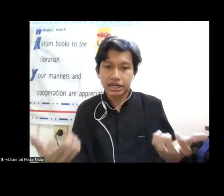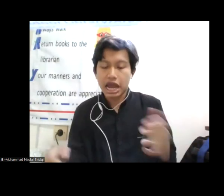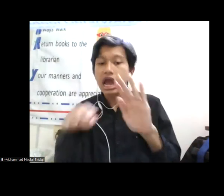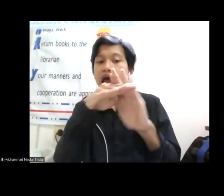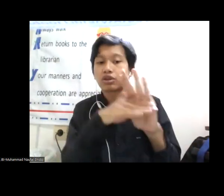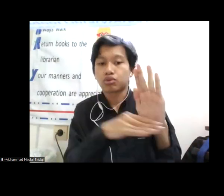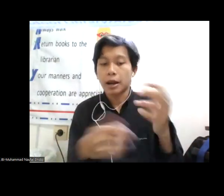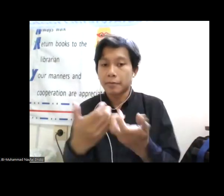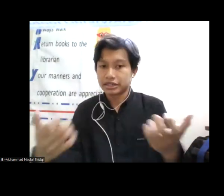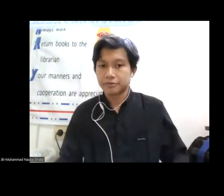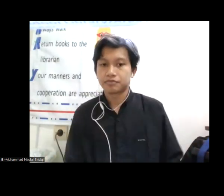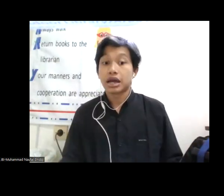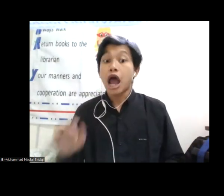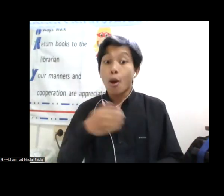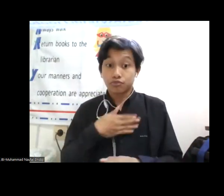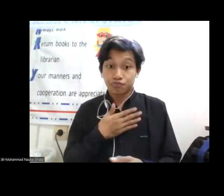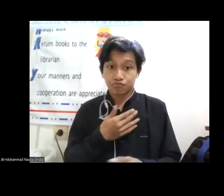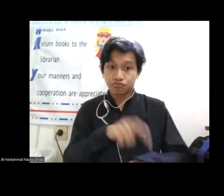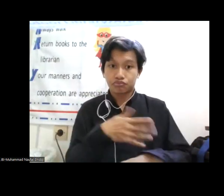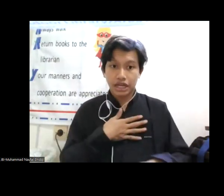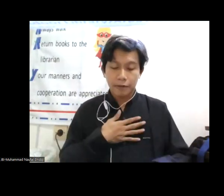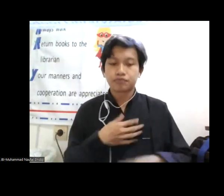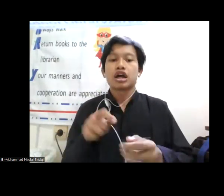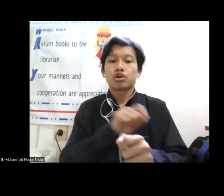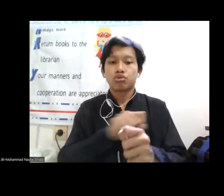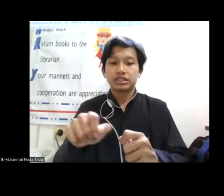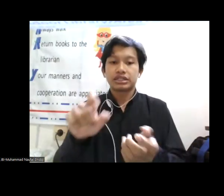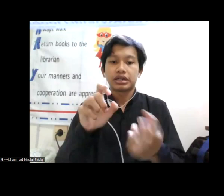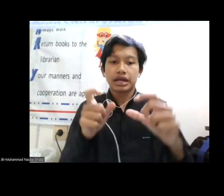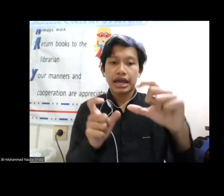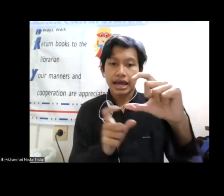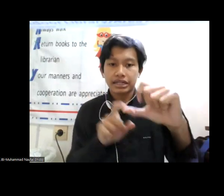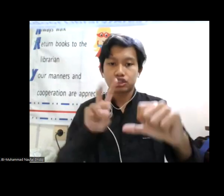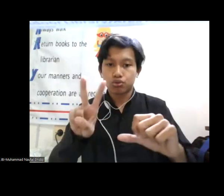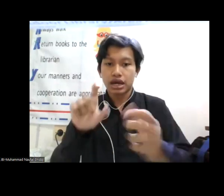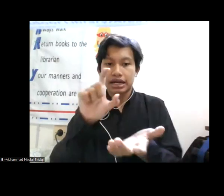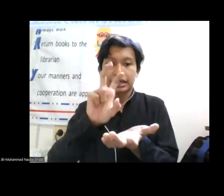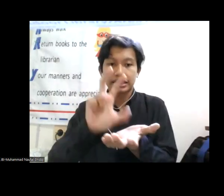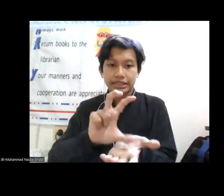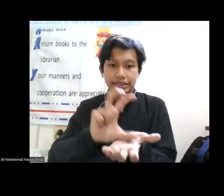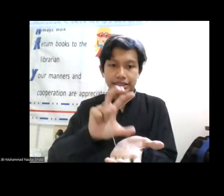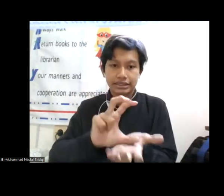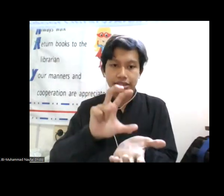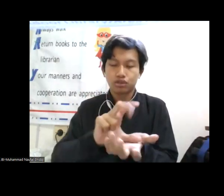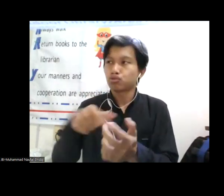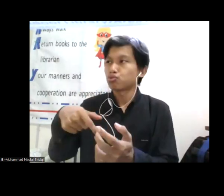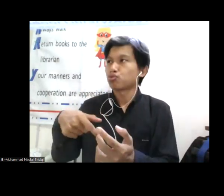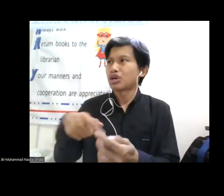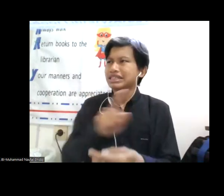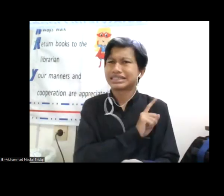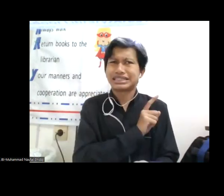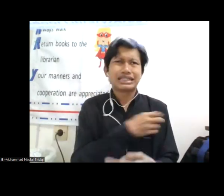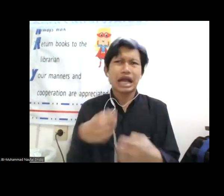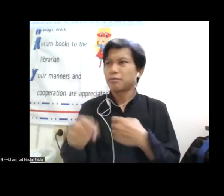tesis saya manual gitu ya karena aja Tero kan memang begitu kasusnya tapi kurang tahu sih saya belum terlalu